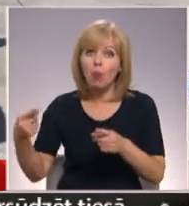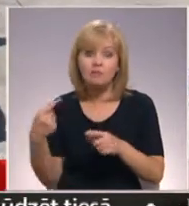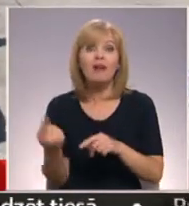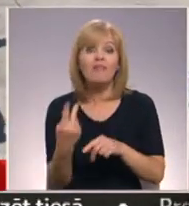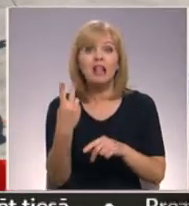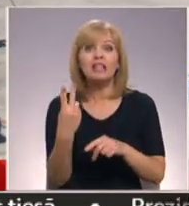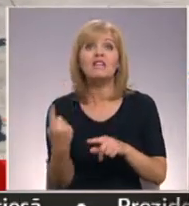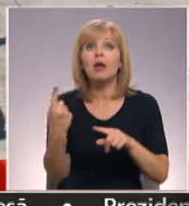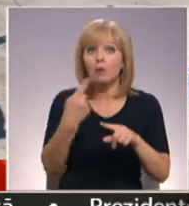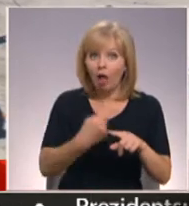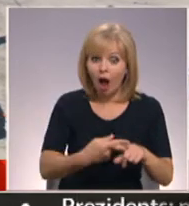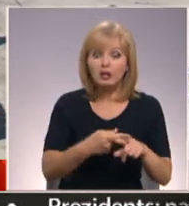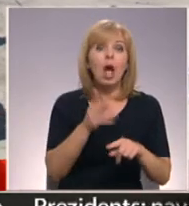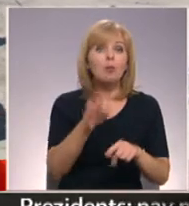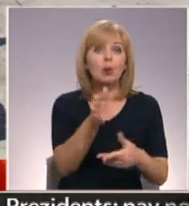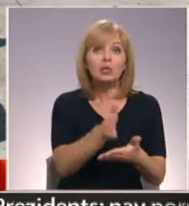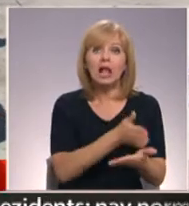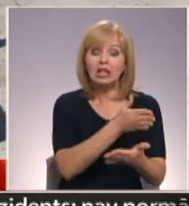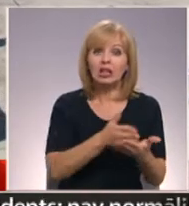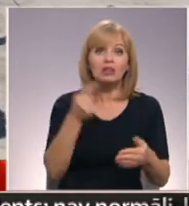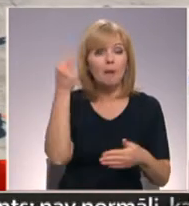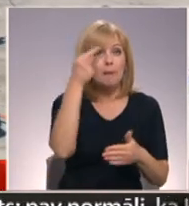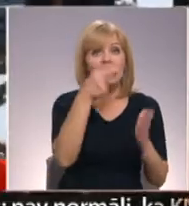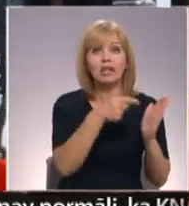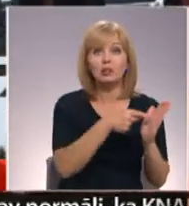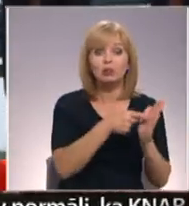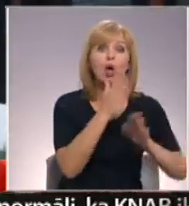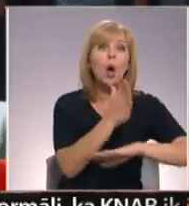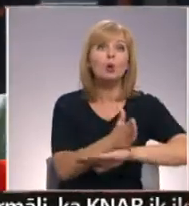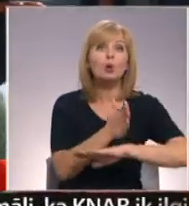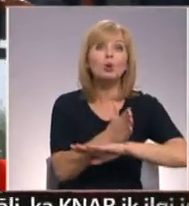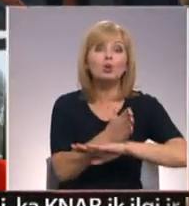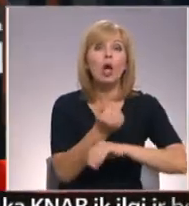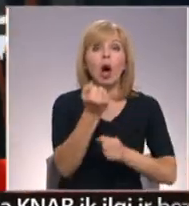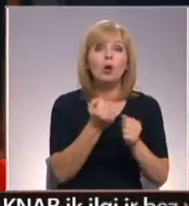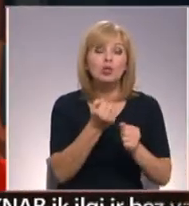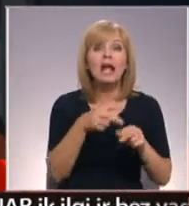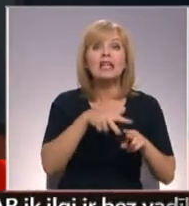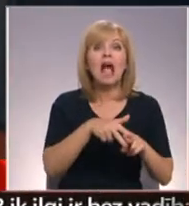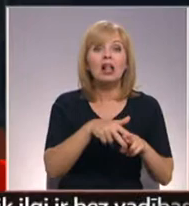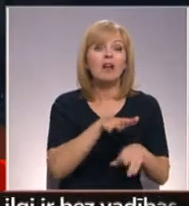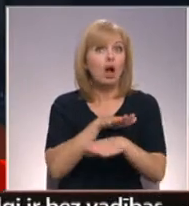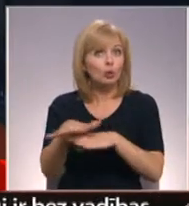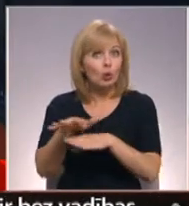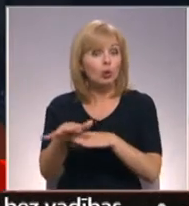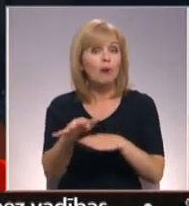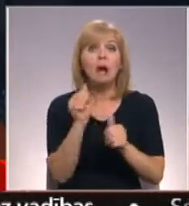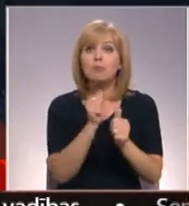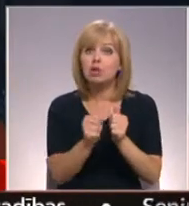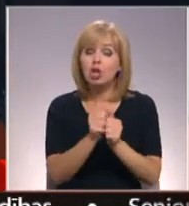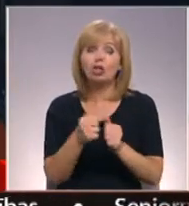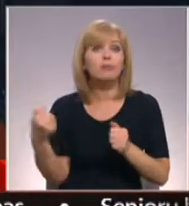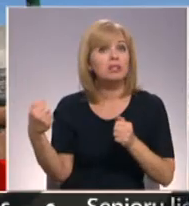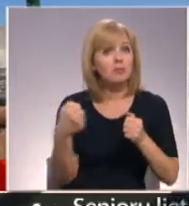vēl 2. Līdz ar to tiks likvidēts arī melnais punkts, jeb krustojums ar autoceļu Jelgava Tukums, kur bieži bija smagas avārijas